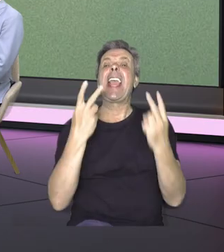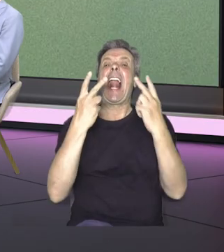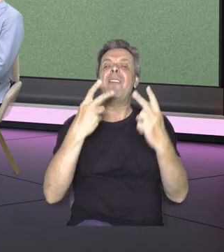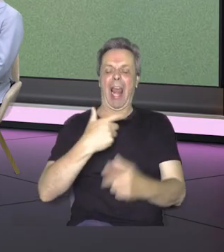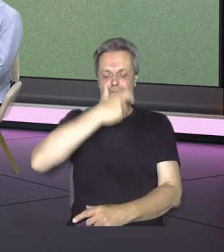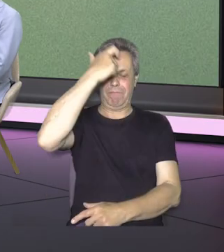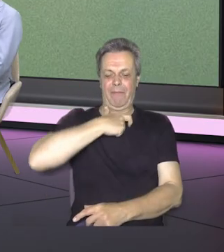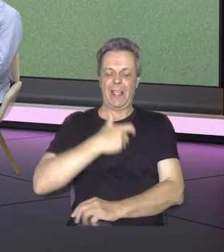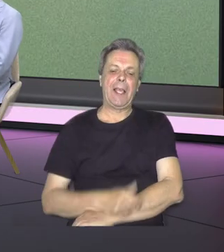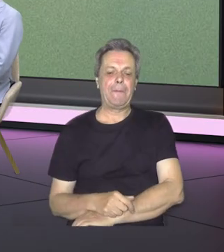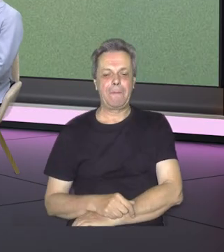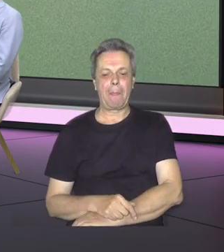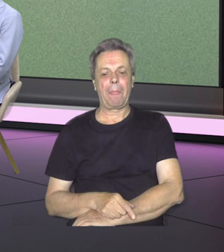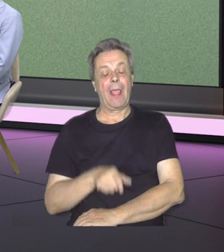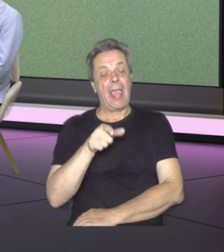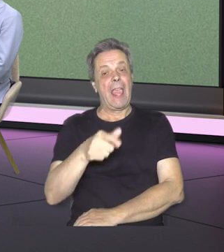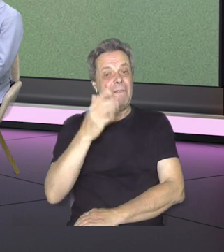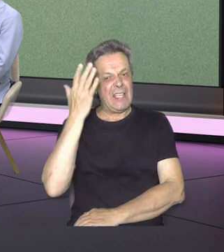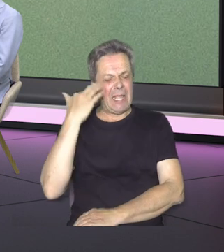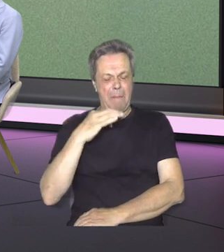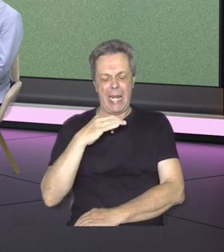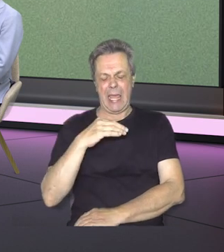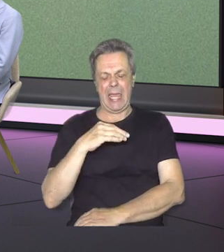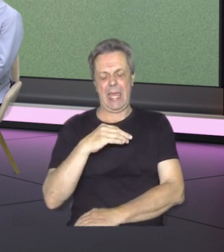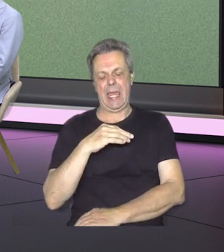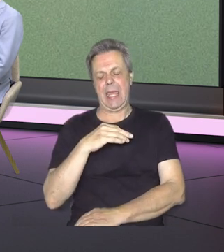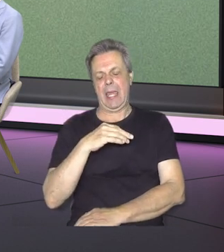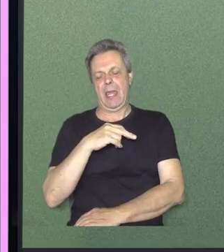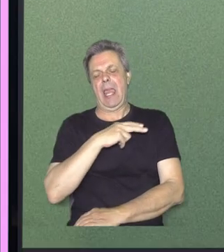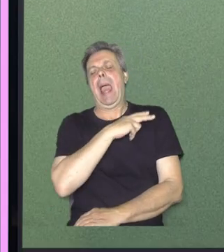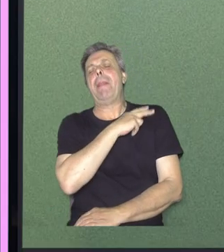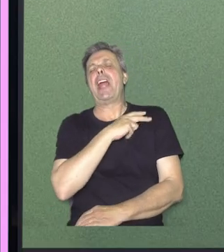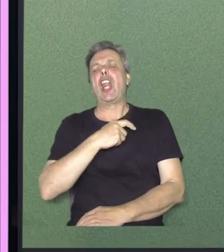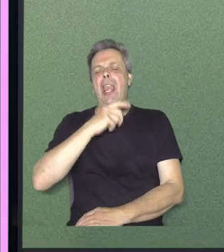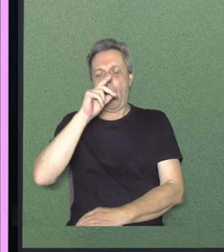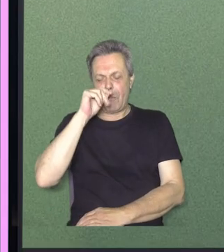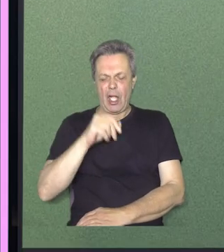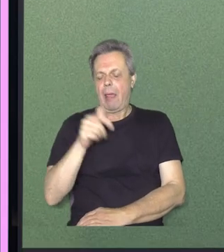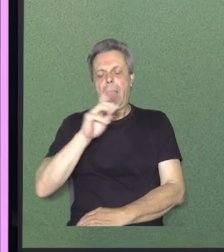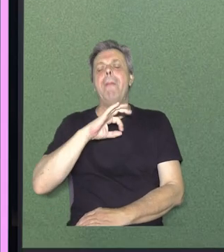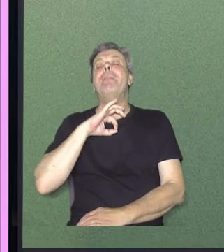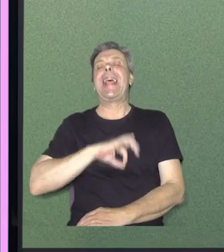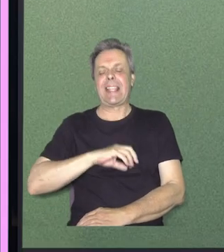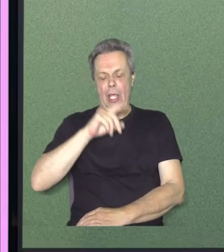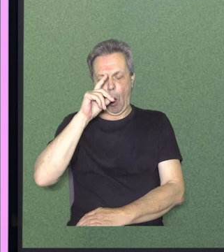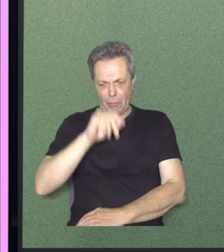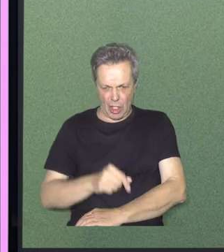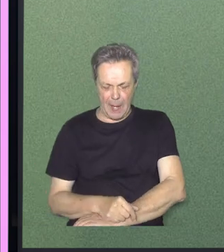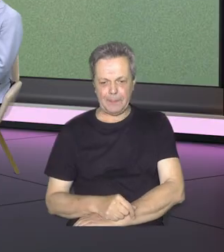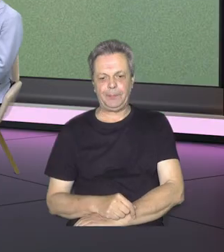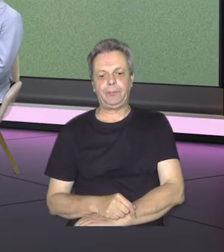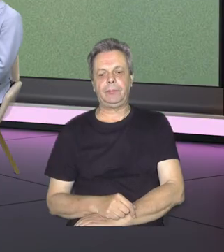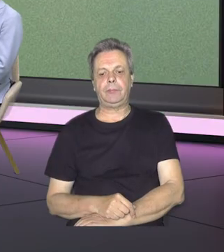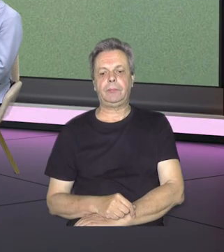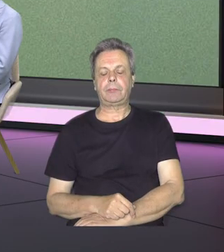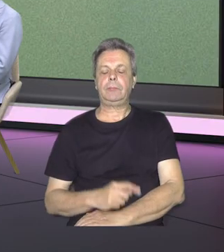da. Bili ste načelnik općine Orahovica. Bio sam predsjednik općine. Predsjednik općine, u to vrijeme se